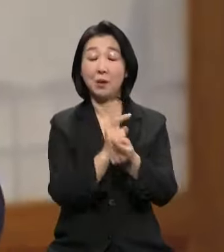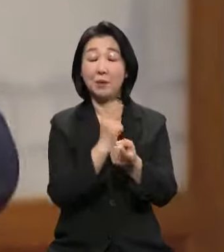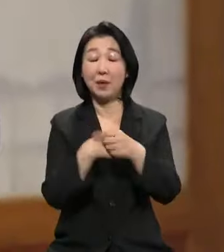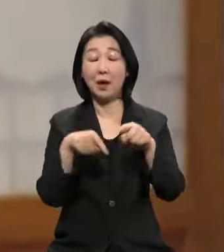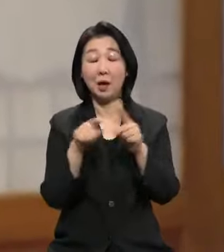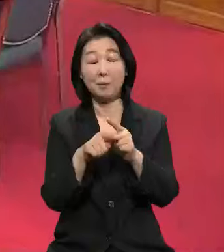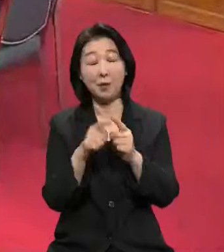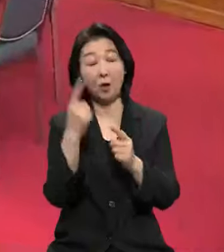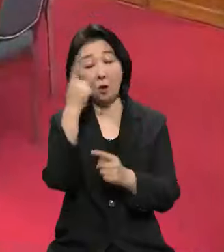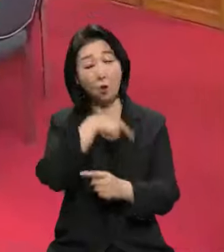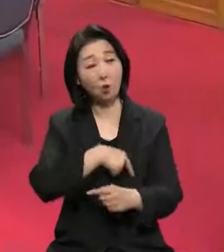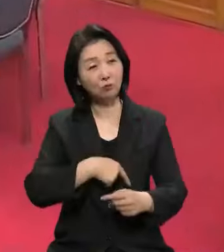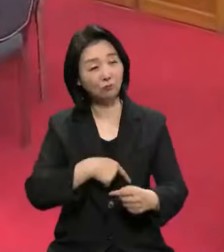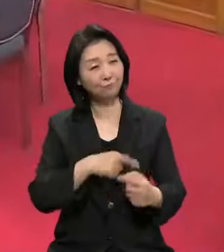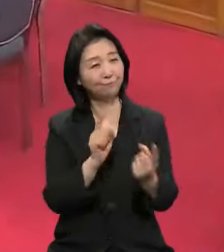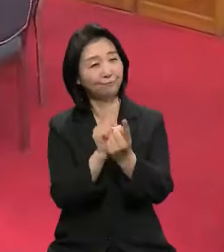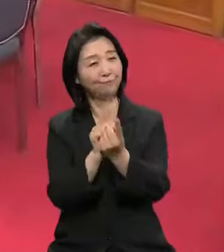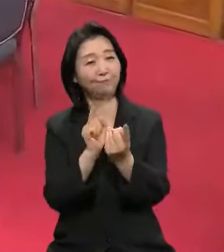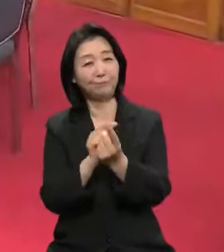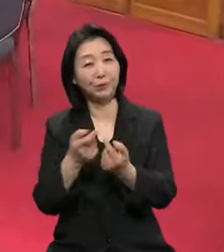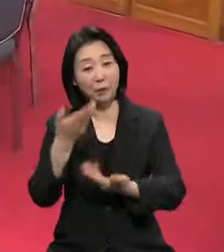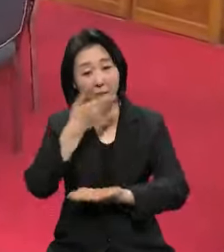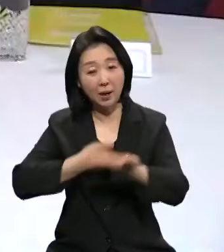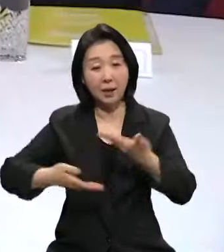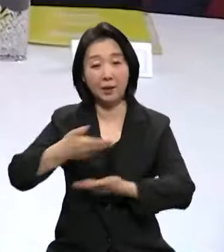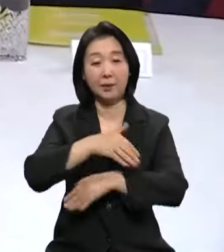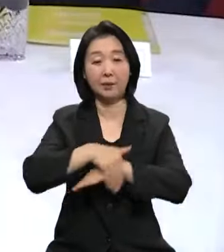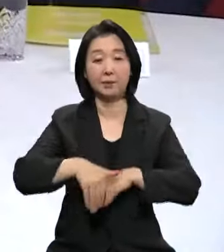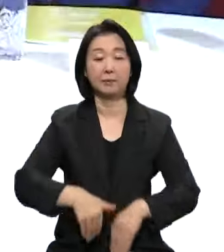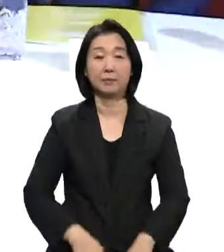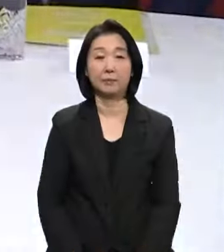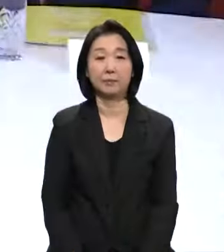만찬을 할 예정입니다 JTBC